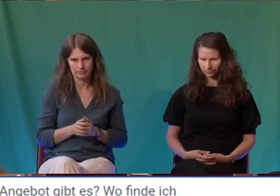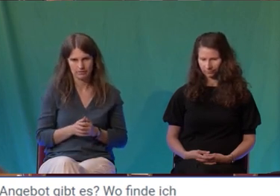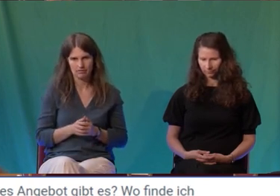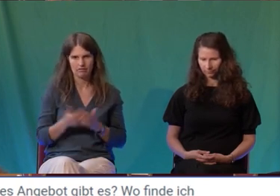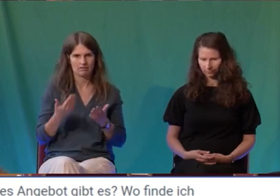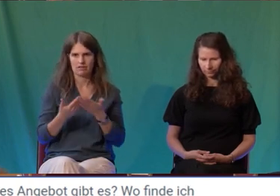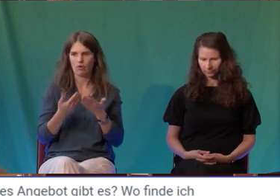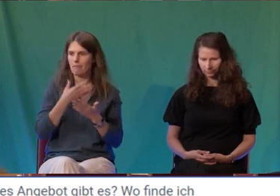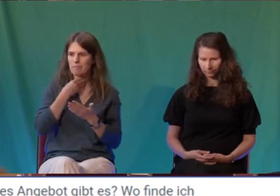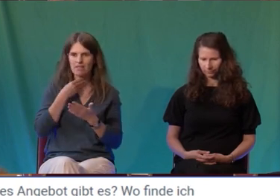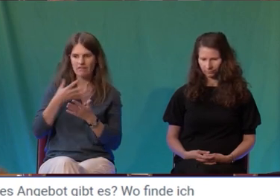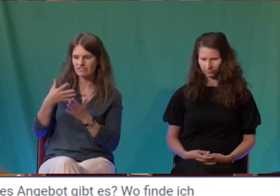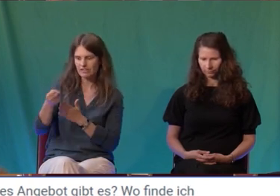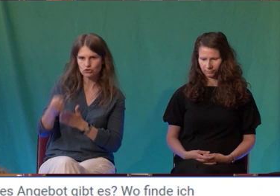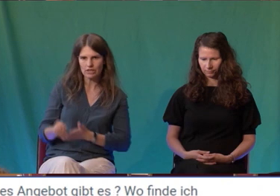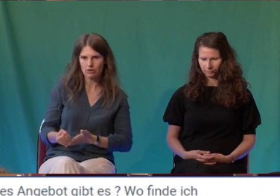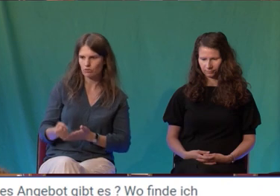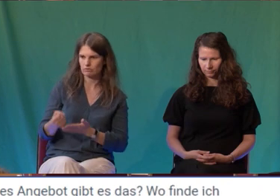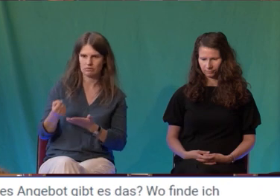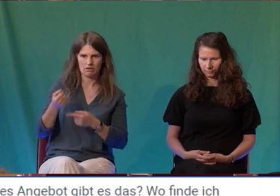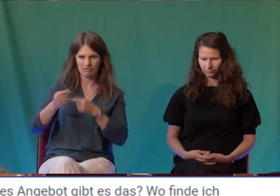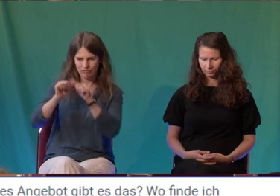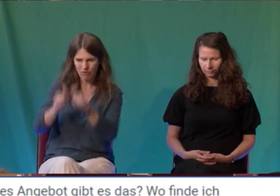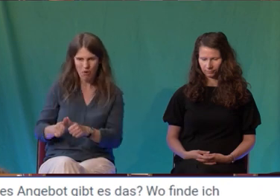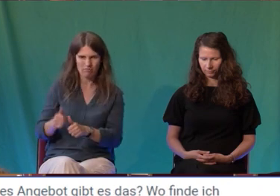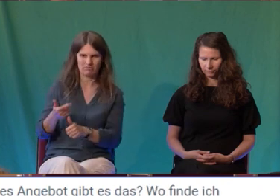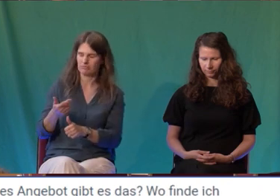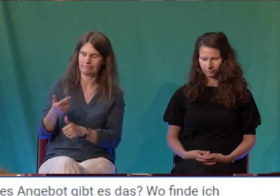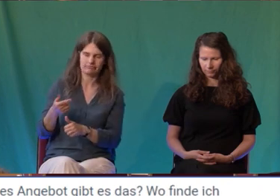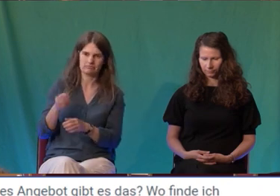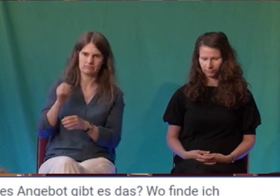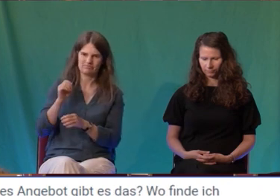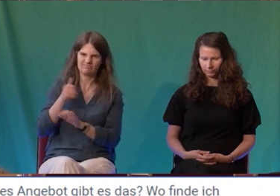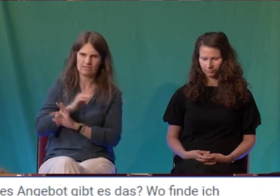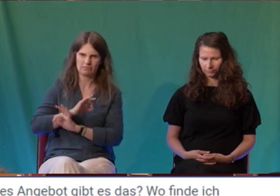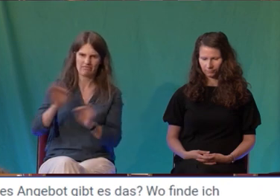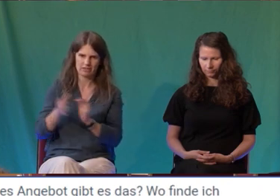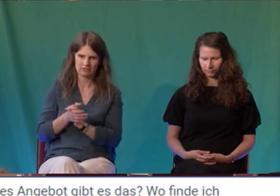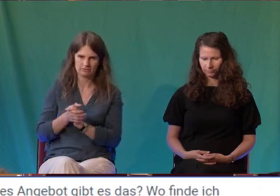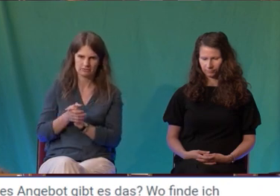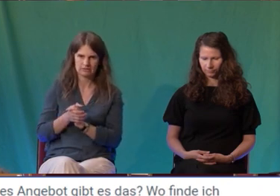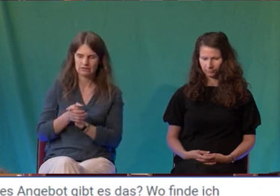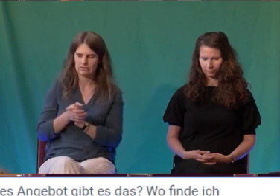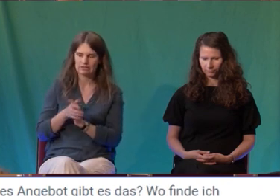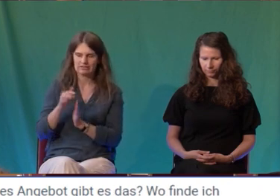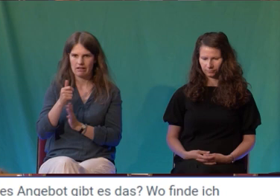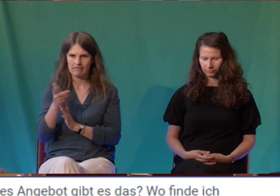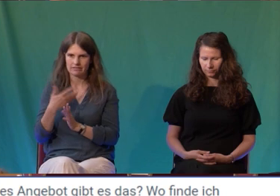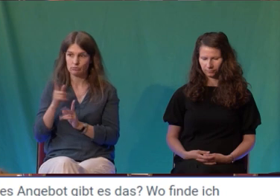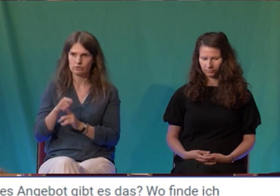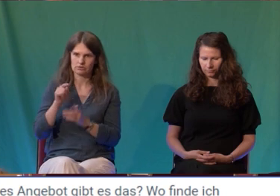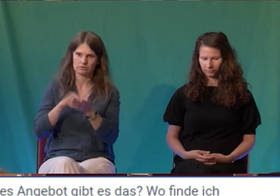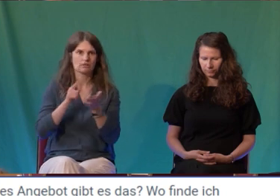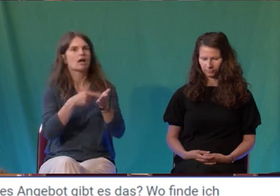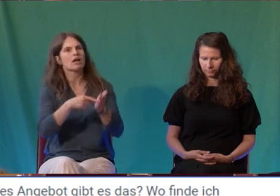bedarfsfeststellung manchmal noch nicht optimal läuft und auch da noch mal darauf bewiesen muss welche Rechte man hat